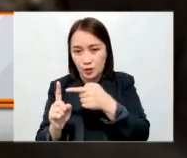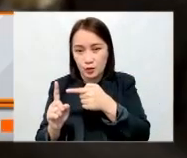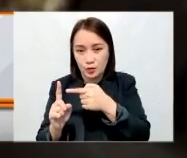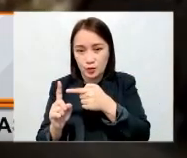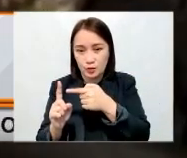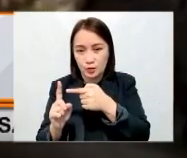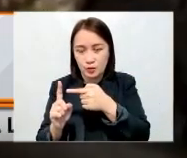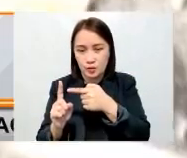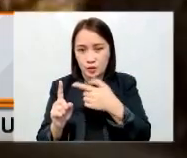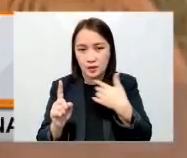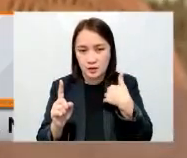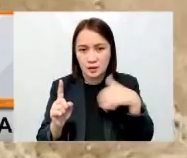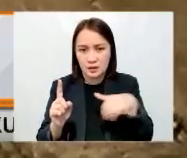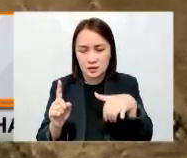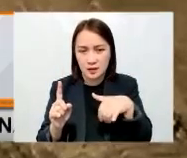pusa.